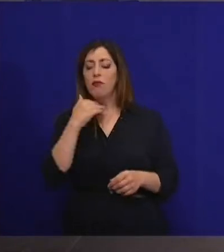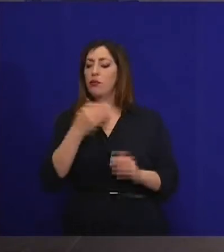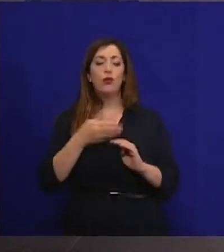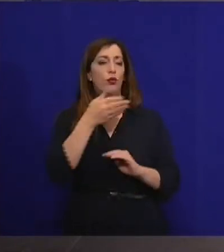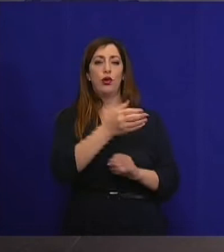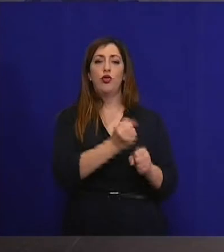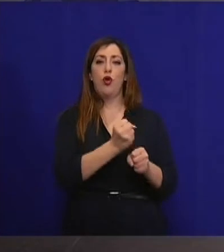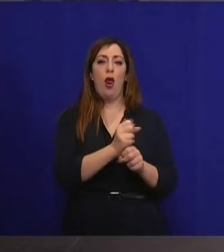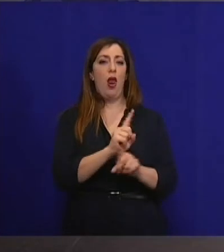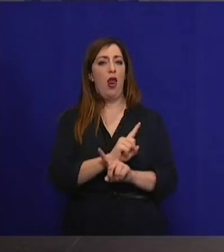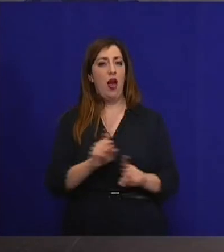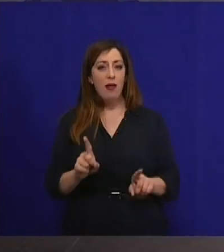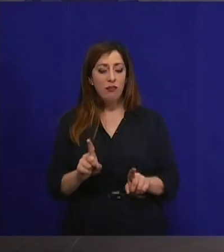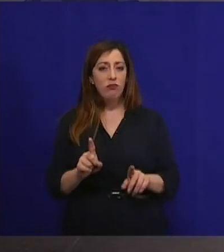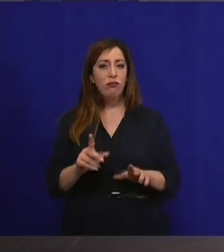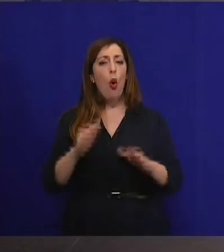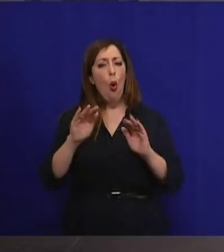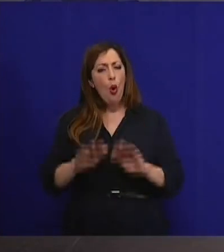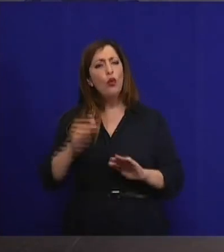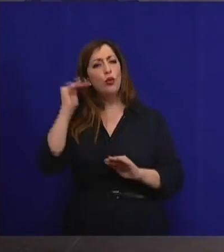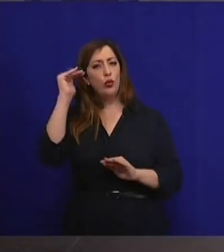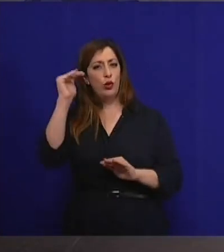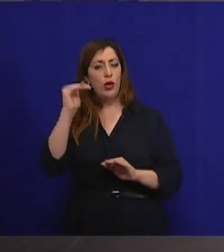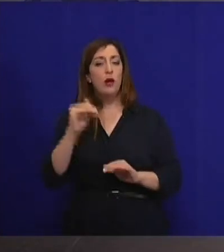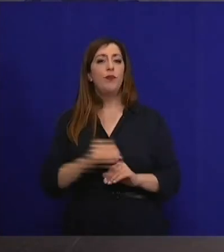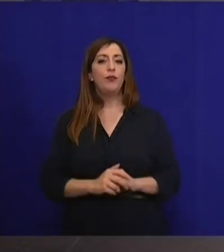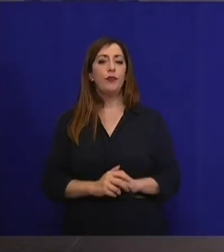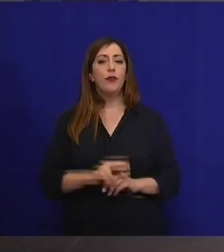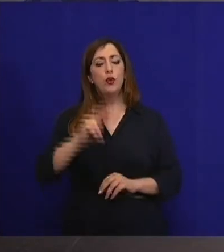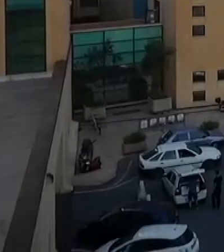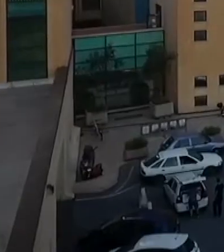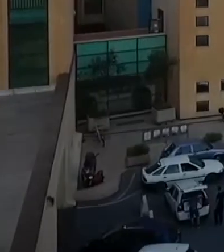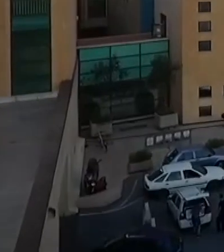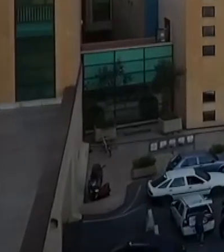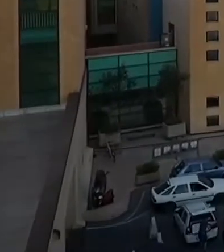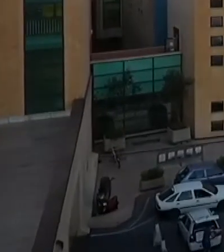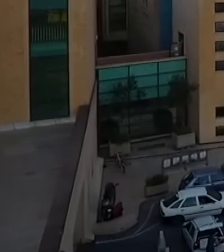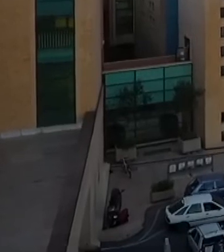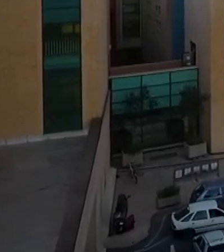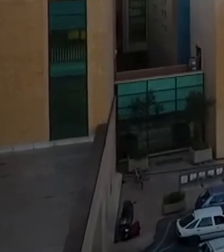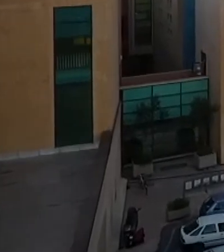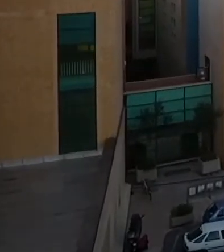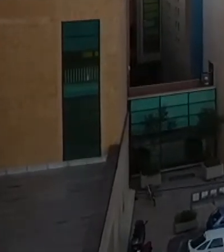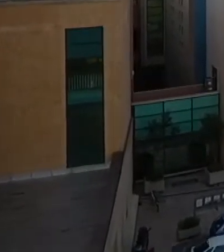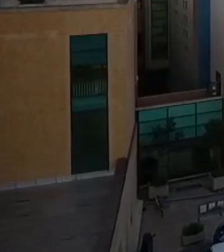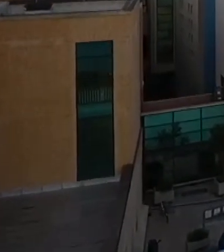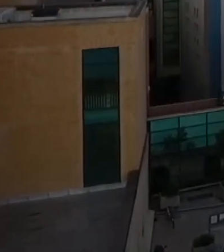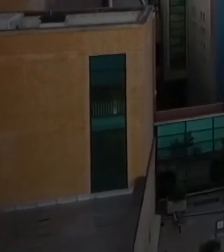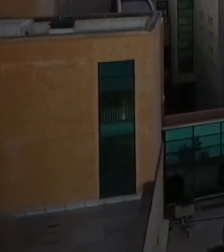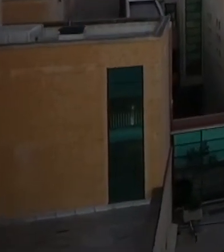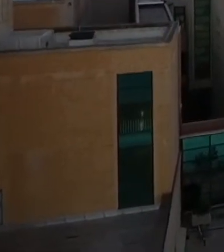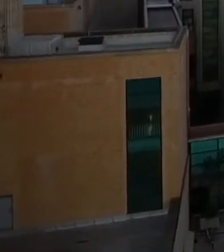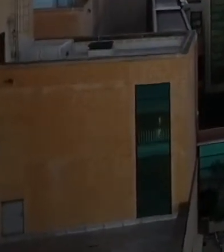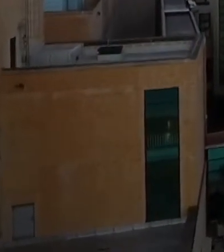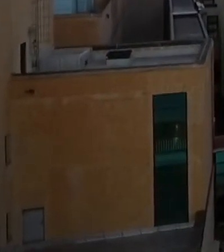il-postaxxol skontillin igwida li dġatajnikom tkomplu segwu dakil mizuri. Il-professor għauċi temet fakka il-importanza li